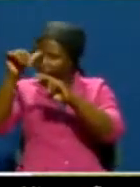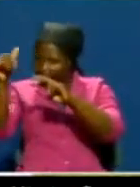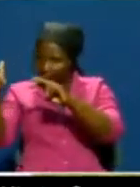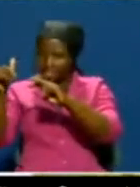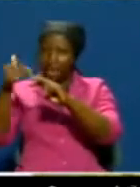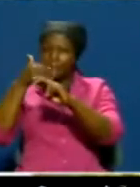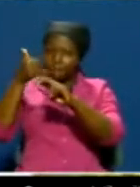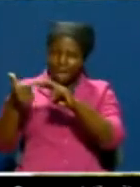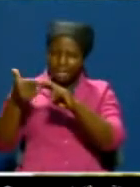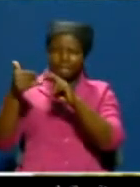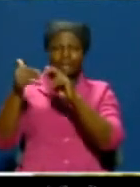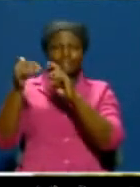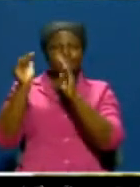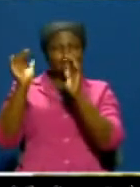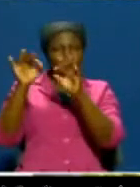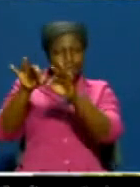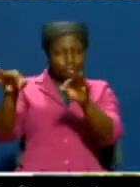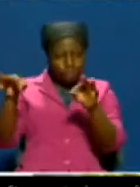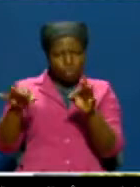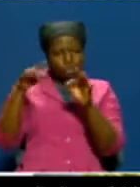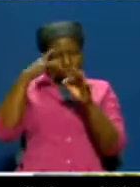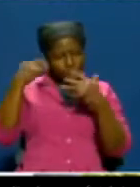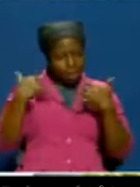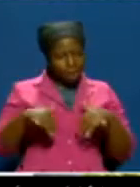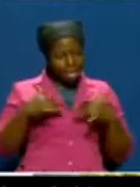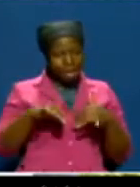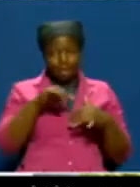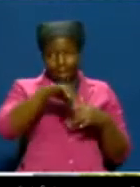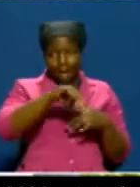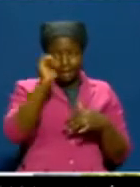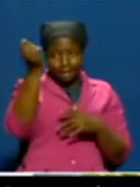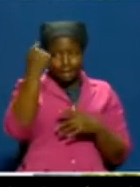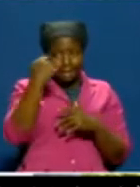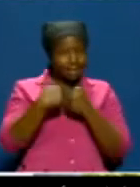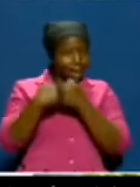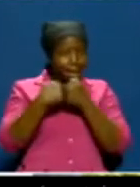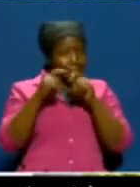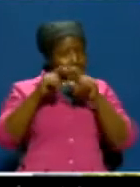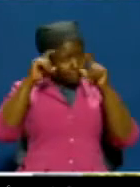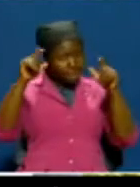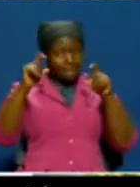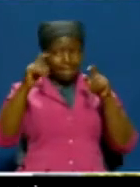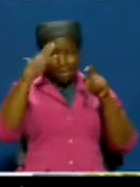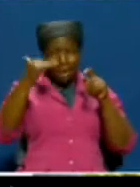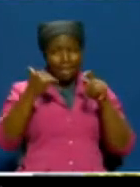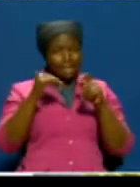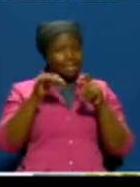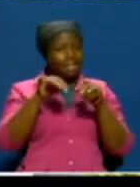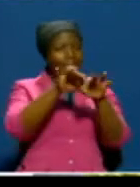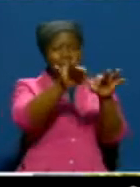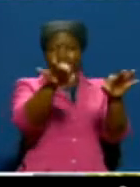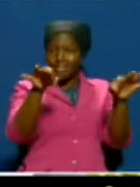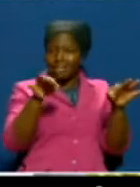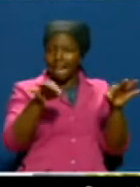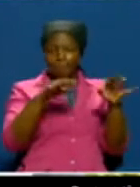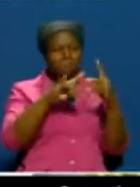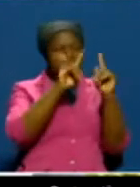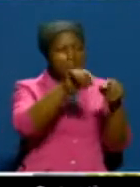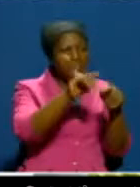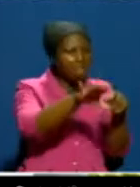nzuri za kuchezea. Hasa hapa Kenya ni tatizo kubwa sana. Tatizo kubwa. Ukiangalia viwanja kule chini, unaenda kiwanja